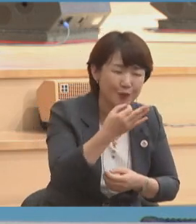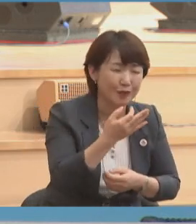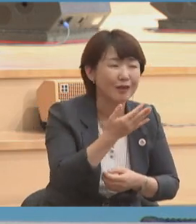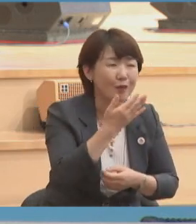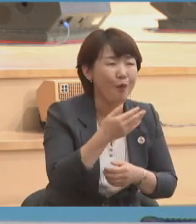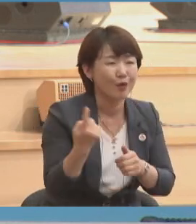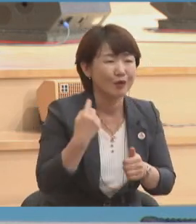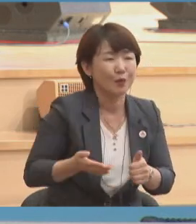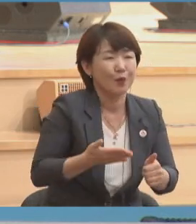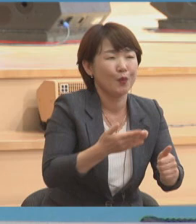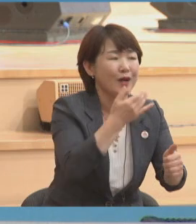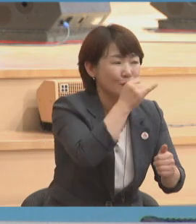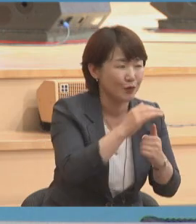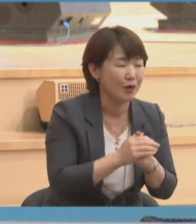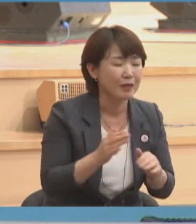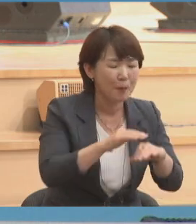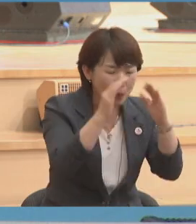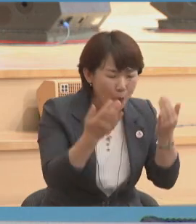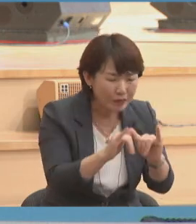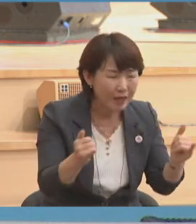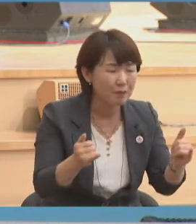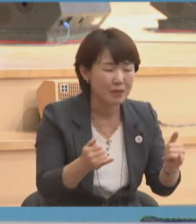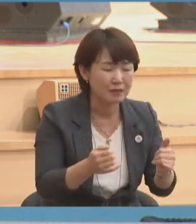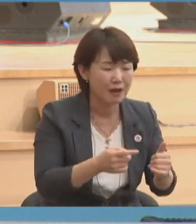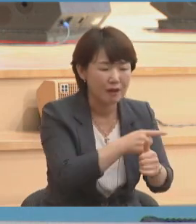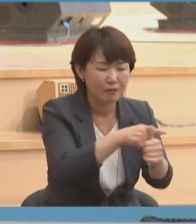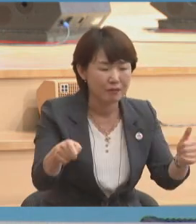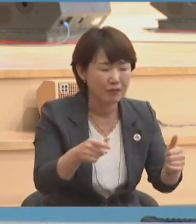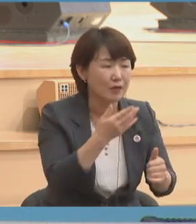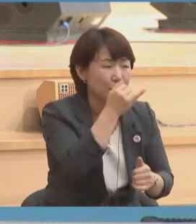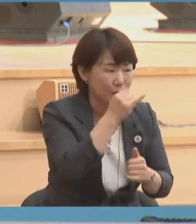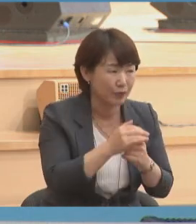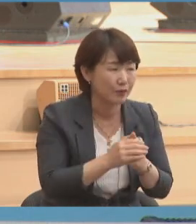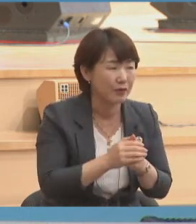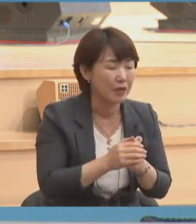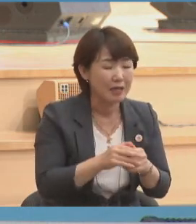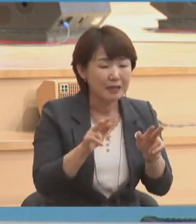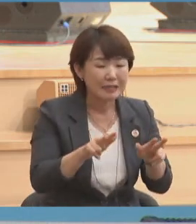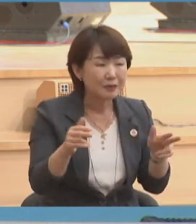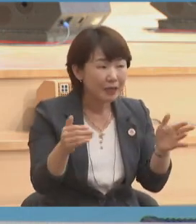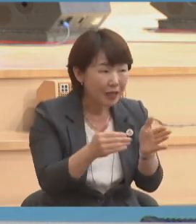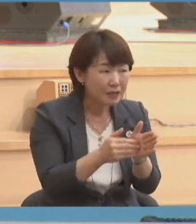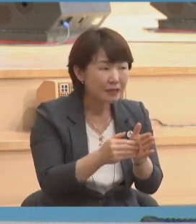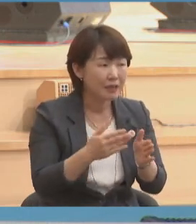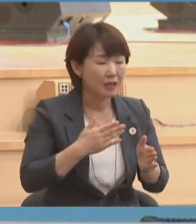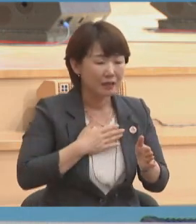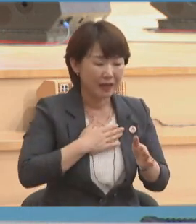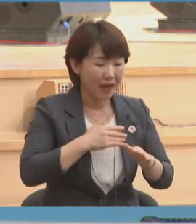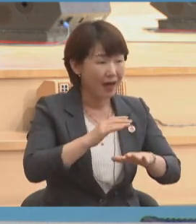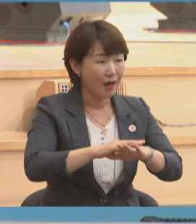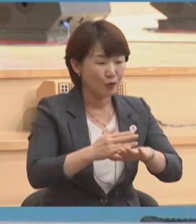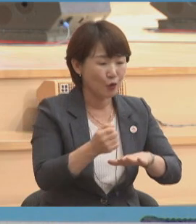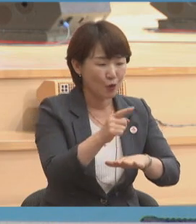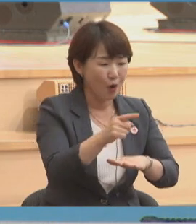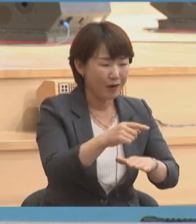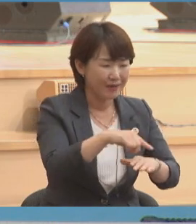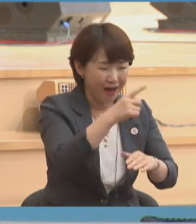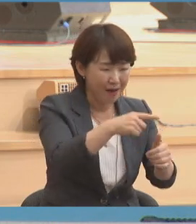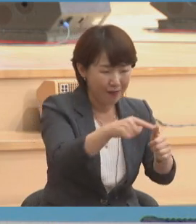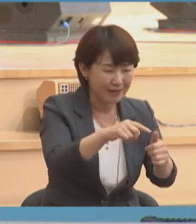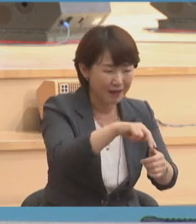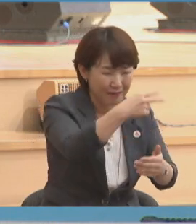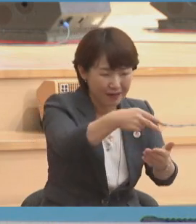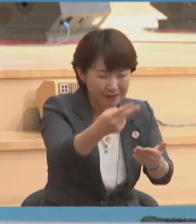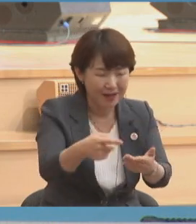있습니다. 나는 모든 사람을 죽일 수도 있습니다. 지금까지 내 손에 쓰러진 사람은